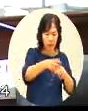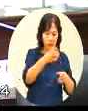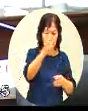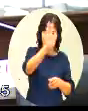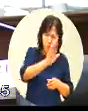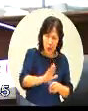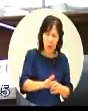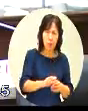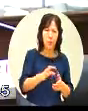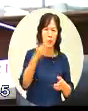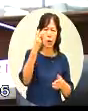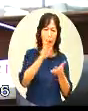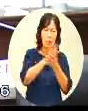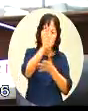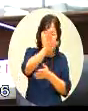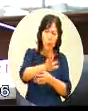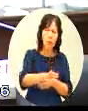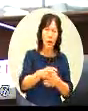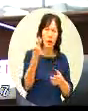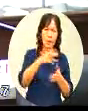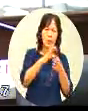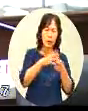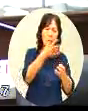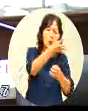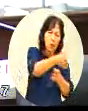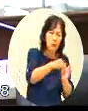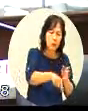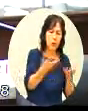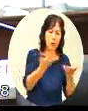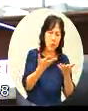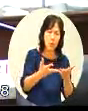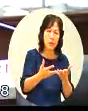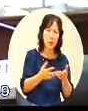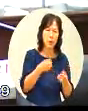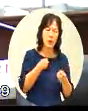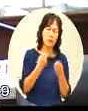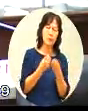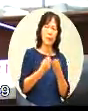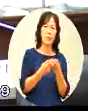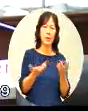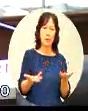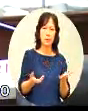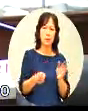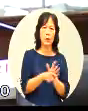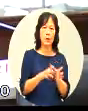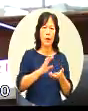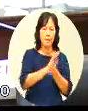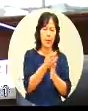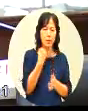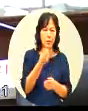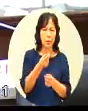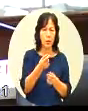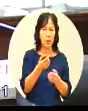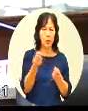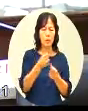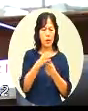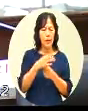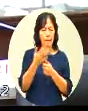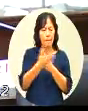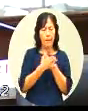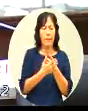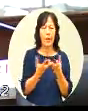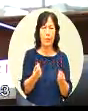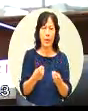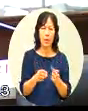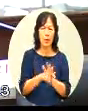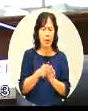有他后来要去问一下这个案情怎么办的时候，他是受到无助的，他并